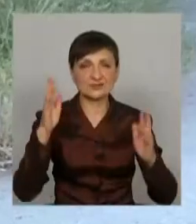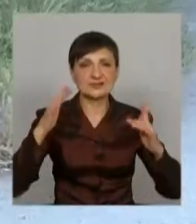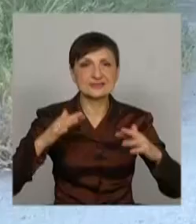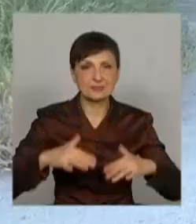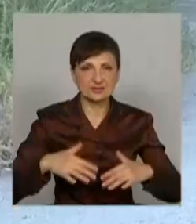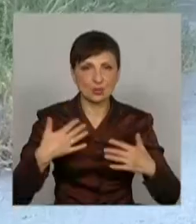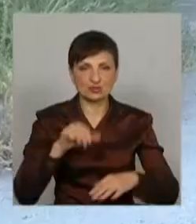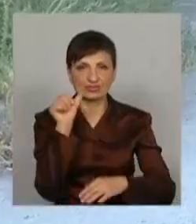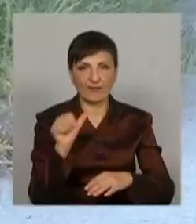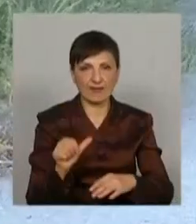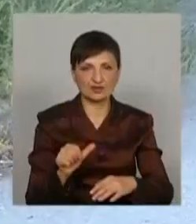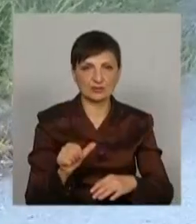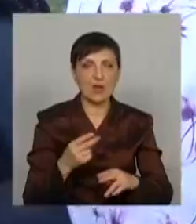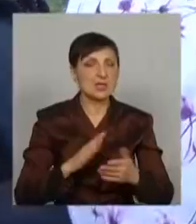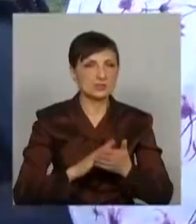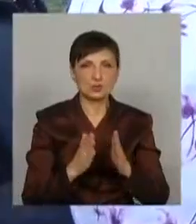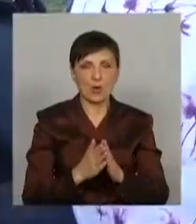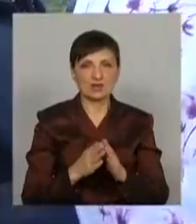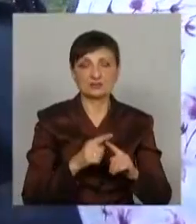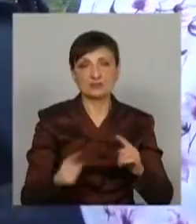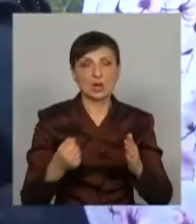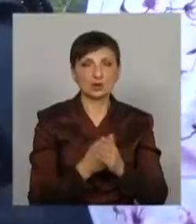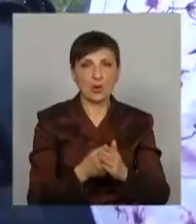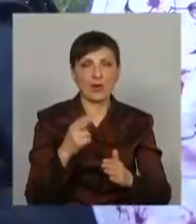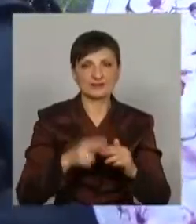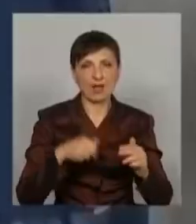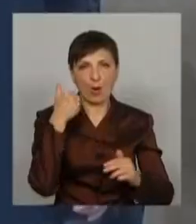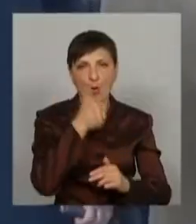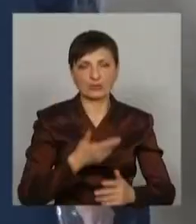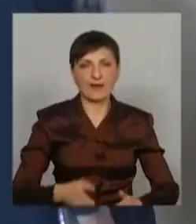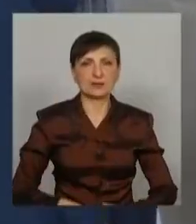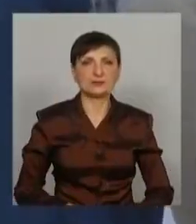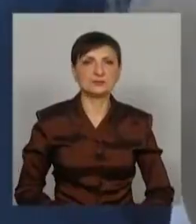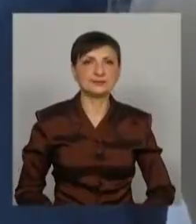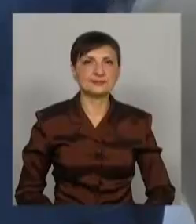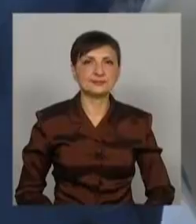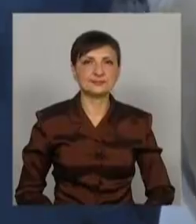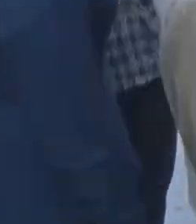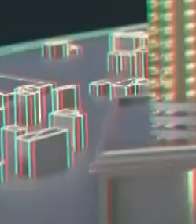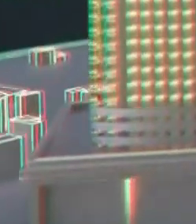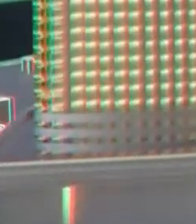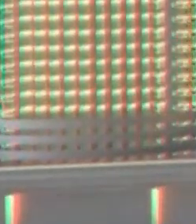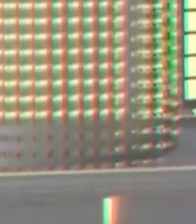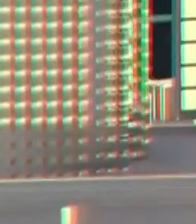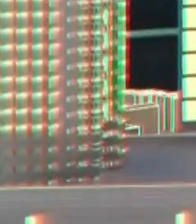трескается как минимум такая ситуация продлится до конца года максим козлов телеканал алматы